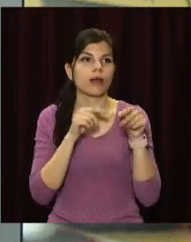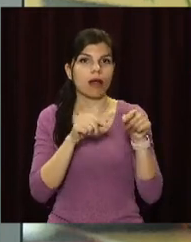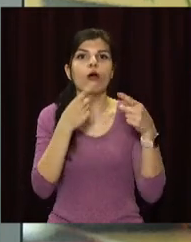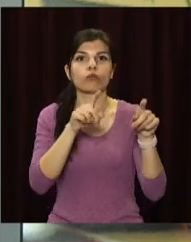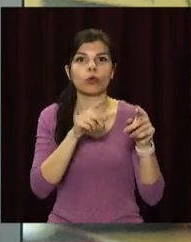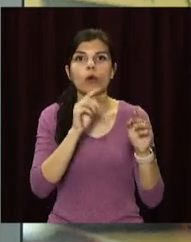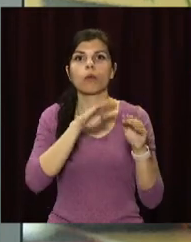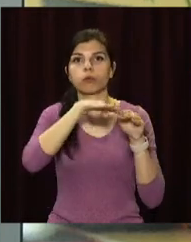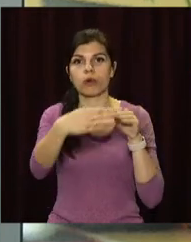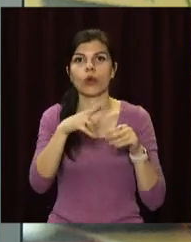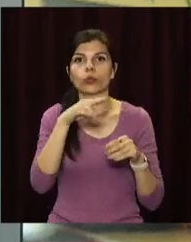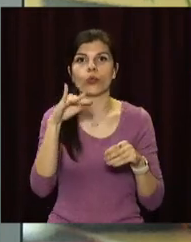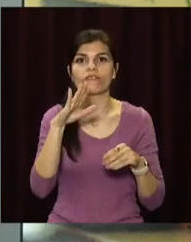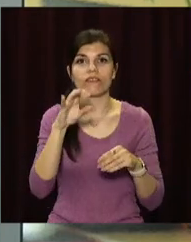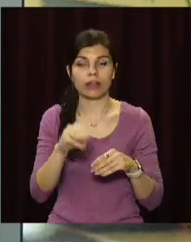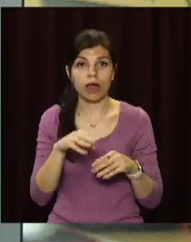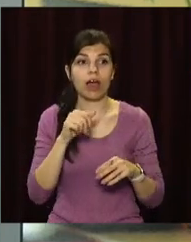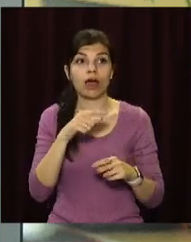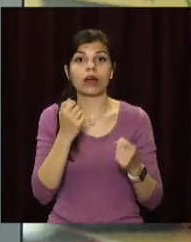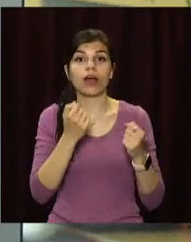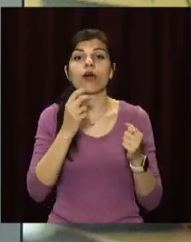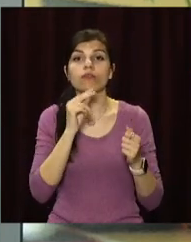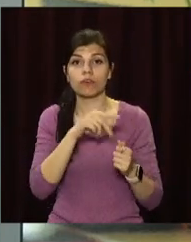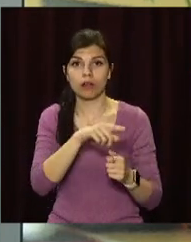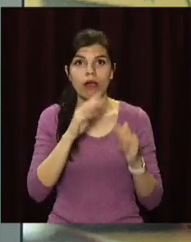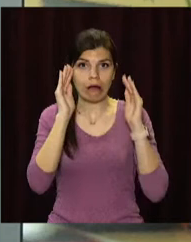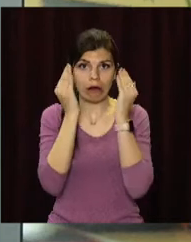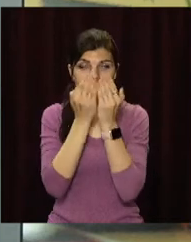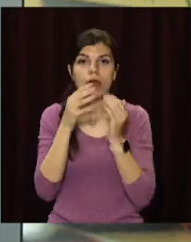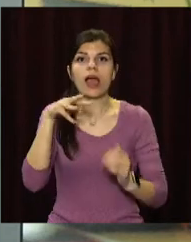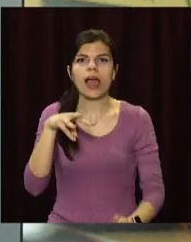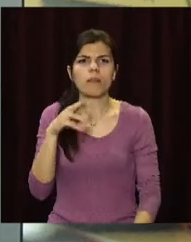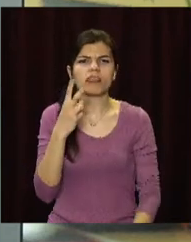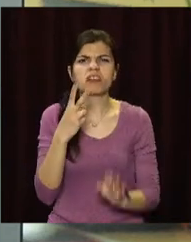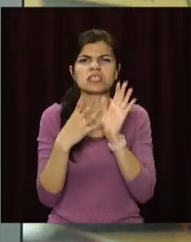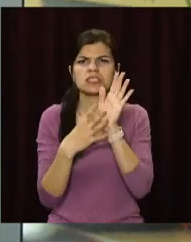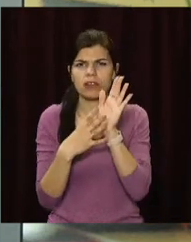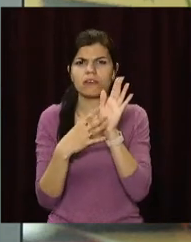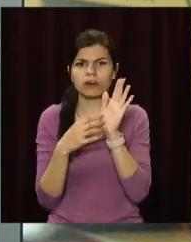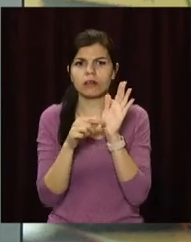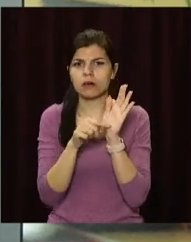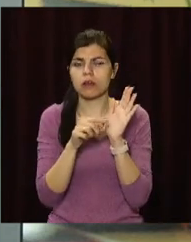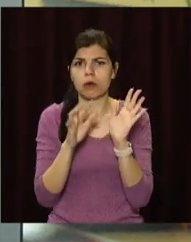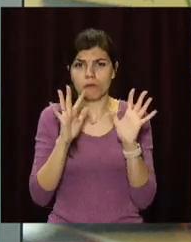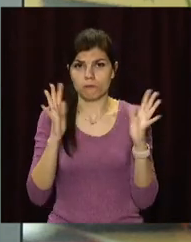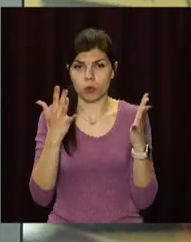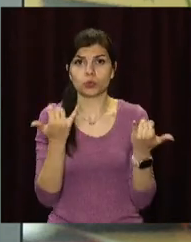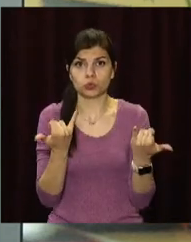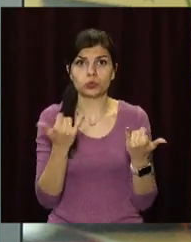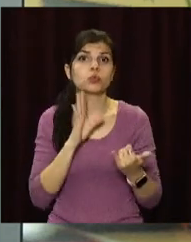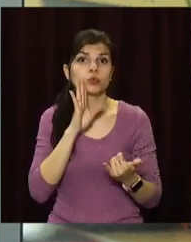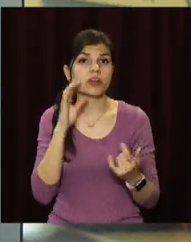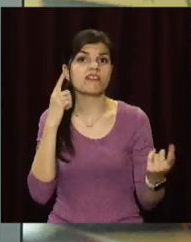потрапили в кювет, кермувальник у реанімації. ДТП на автошляху М-29 в Новомосковському районі сталося сьогодні вранці.